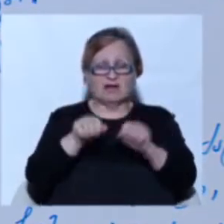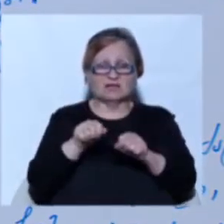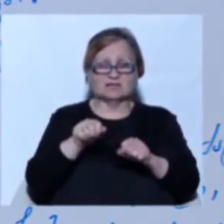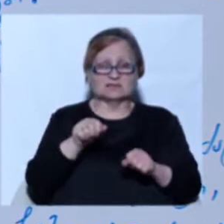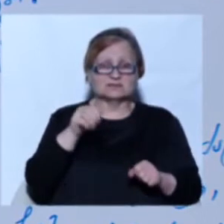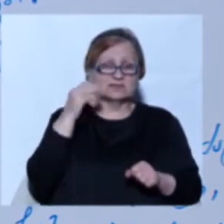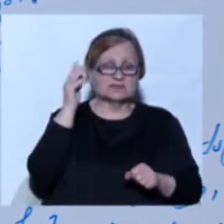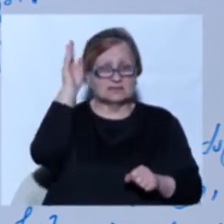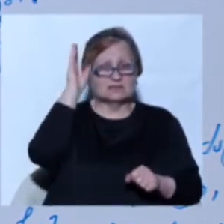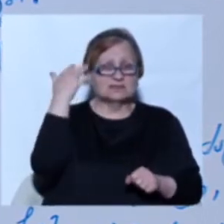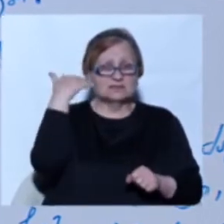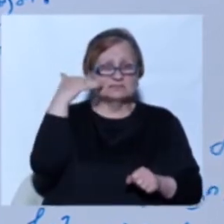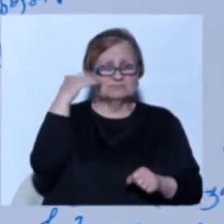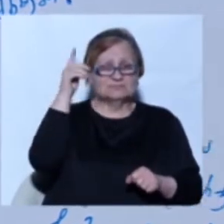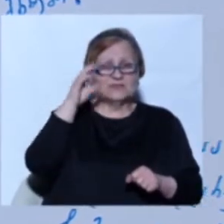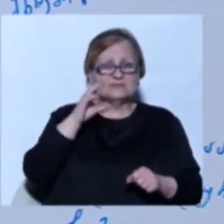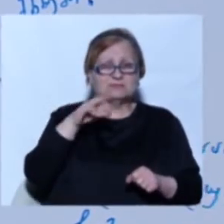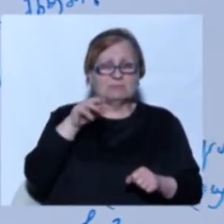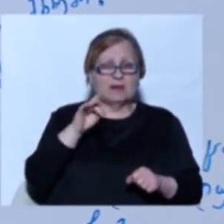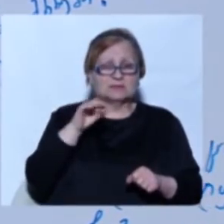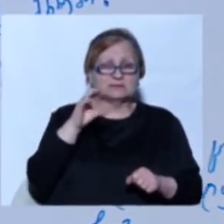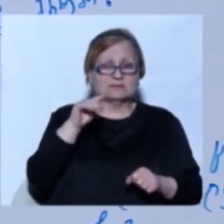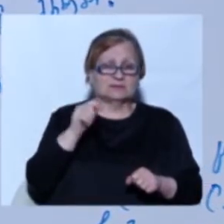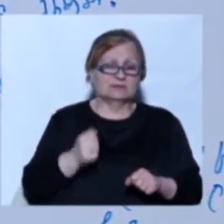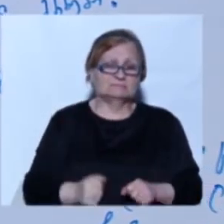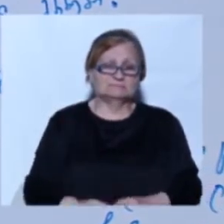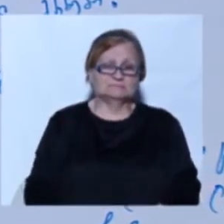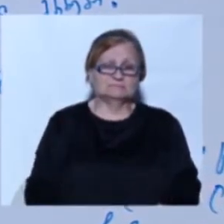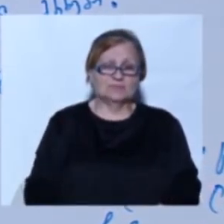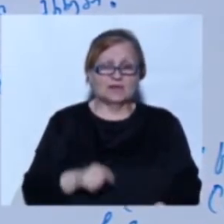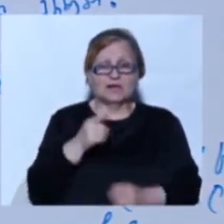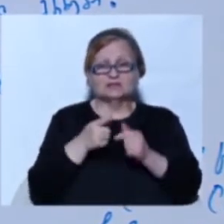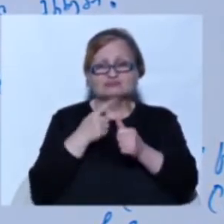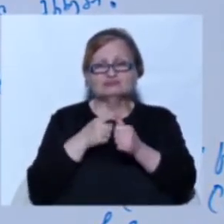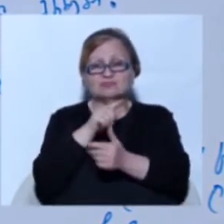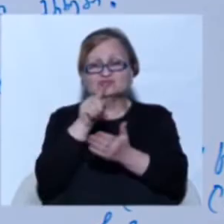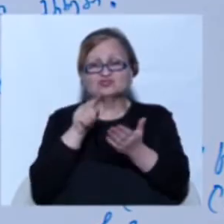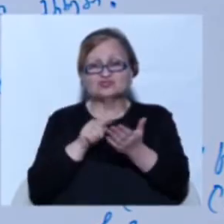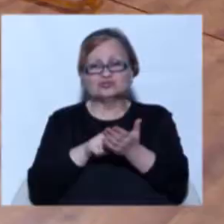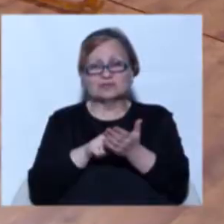საერთოდ ანა კალანდაძის პოეზიაში ამგვარი შეკითხვები, რომლებსაც